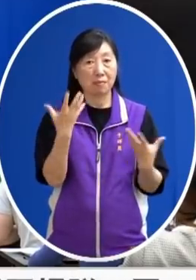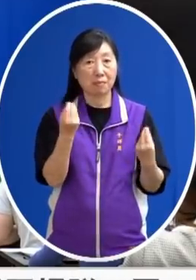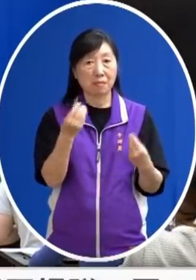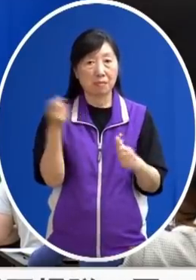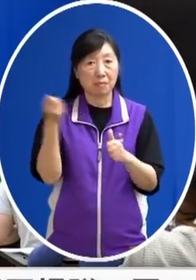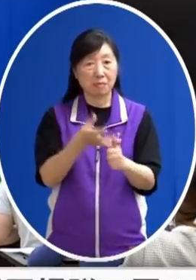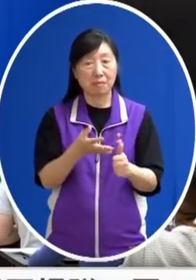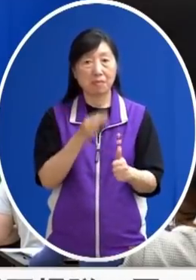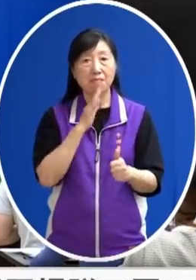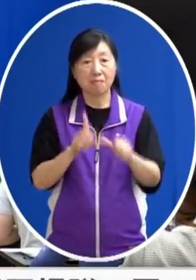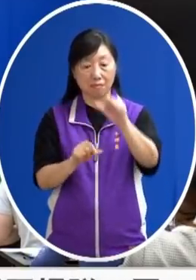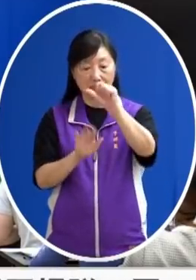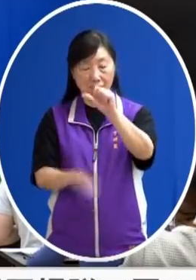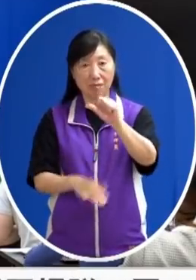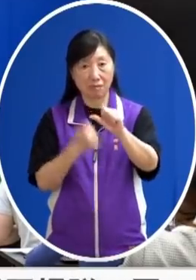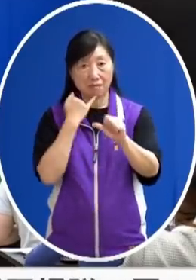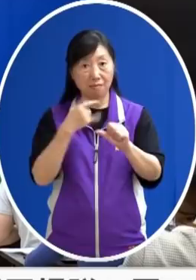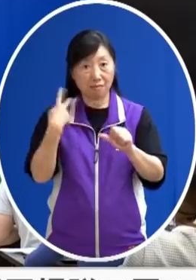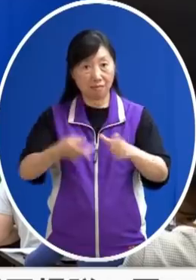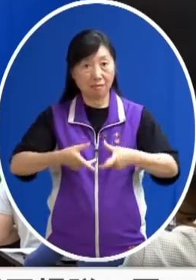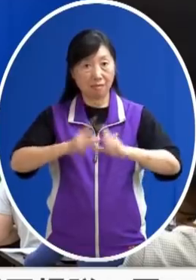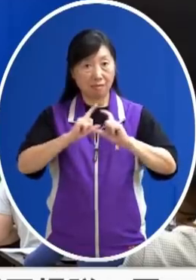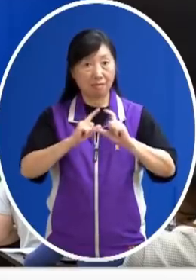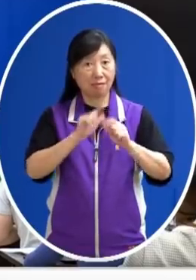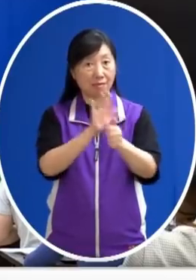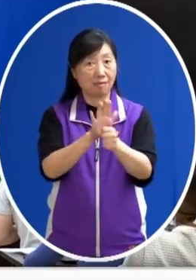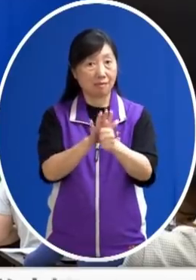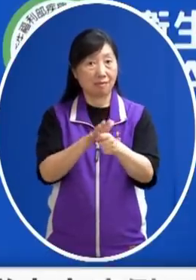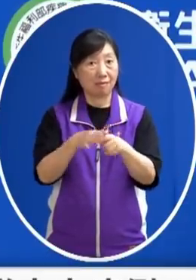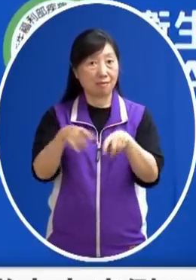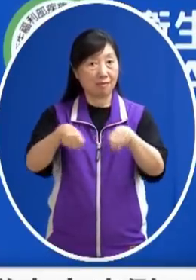5月底6月初就可以启动一些振兴方案？谢谢。